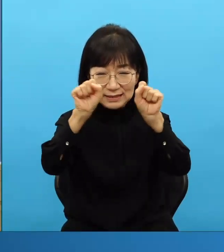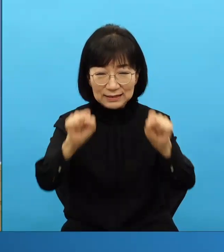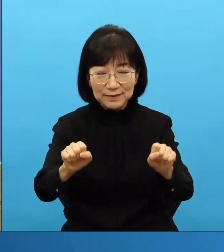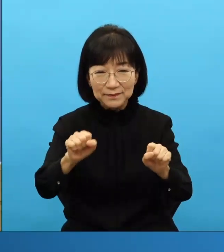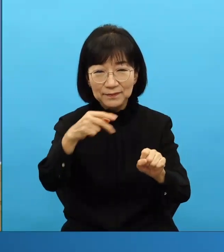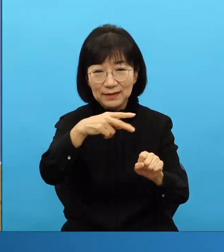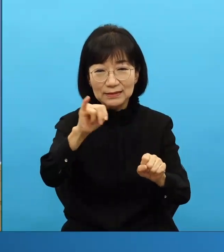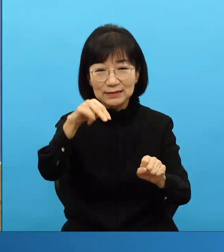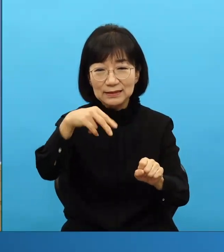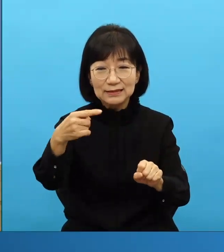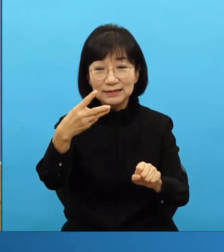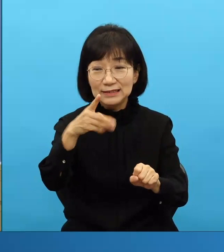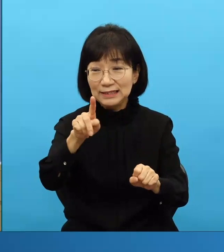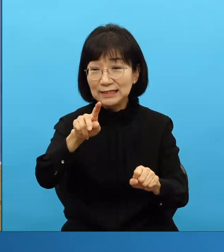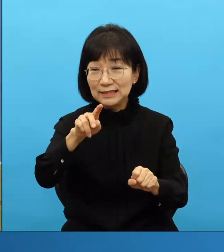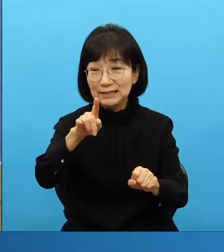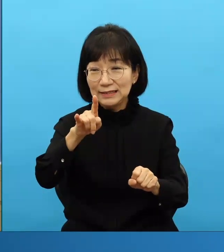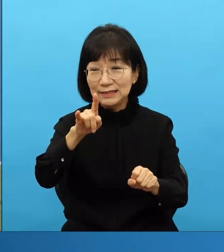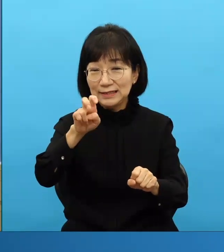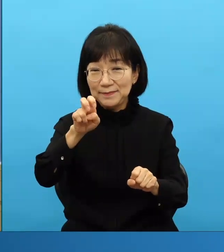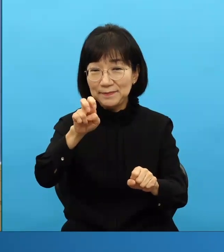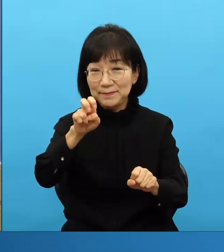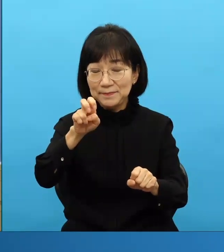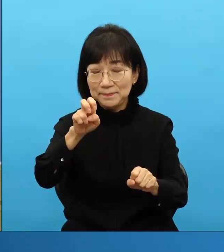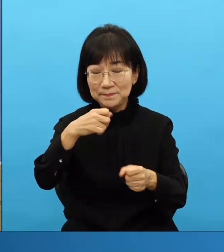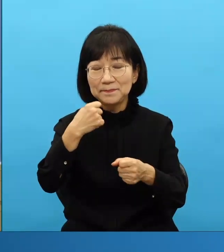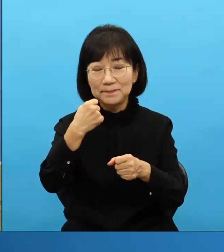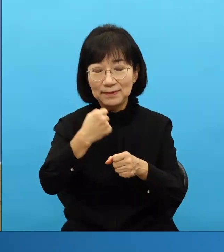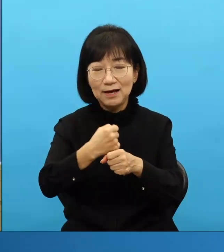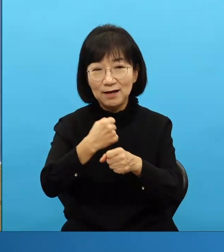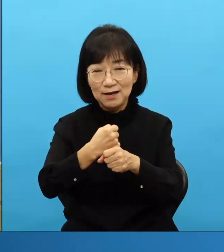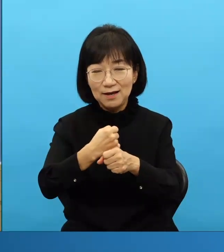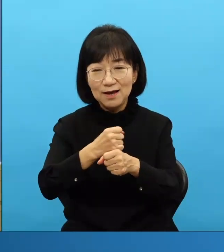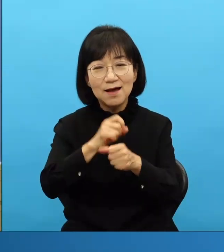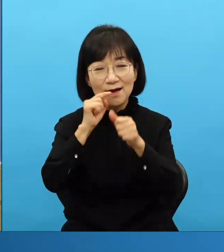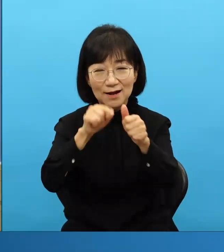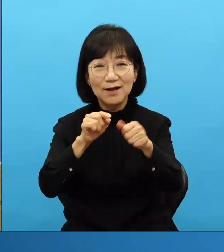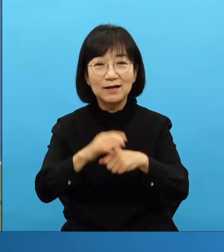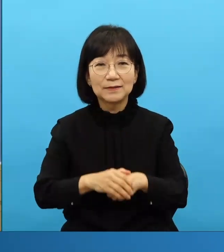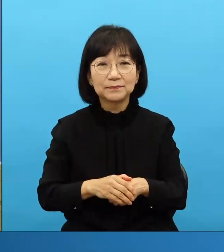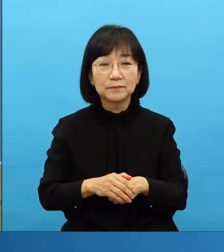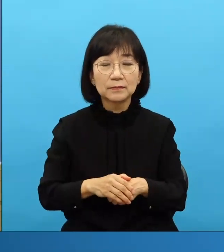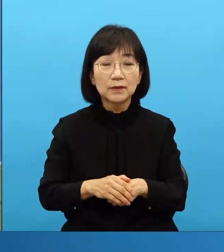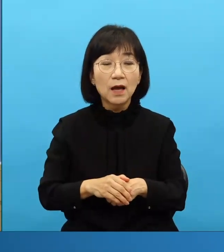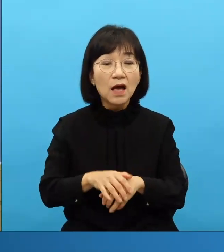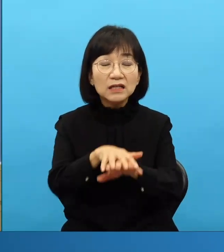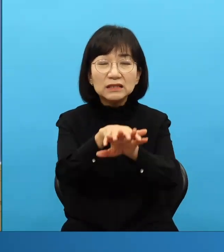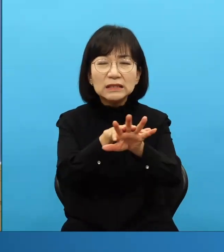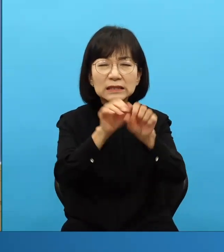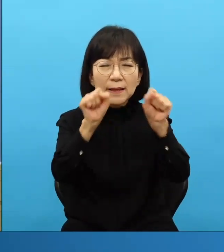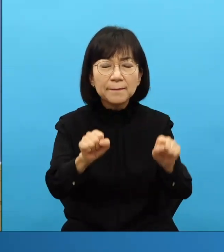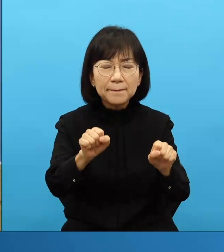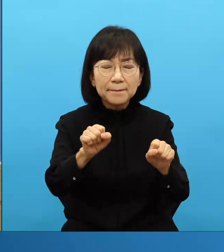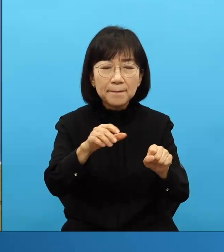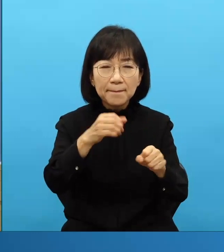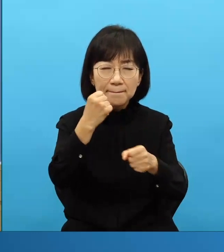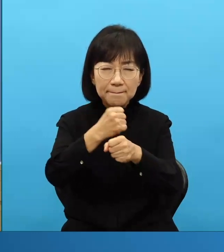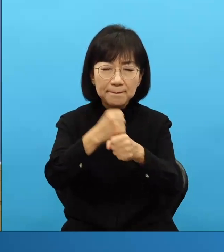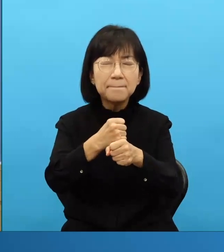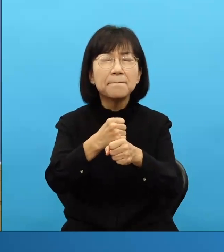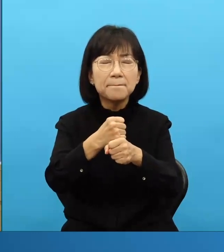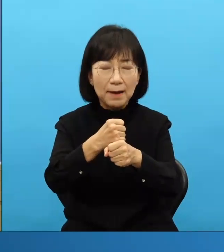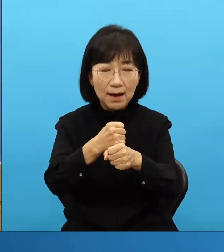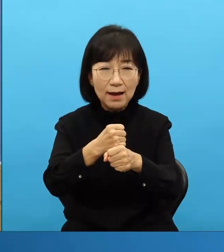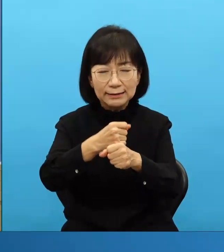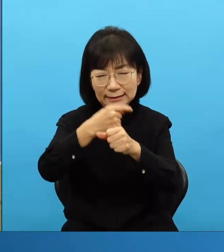of prayer. 여러분 기도의 시스템을 만들어야 기도 24 가능하죠. You need to be equipped with the system of